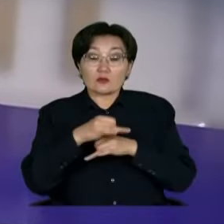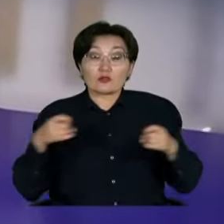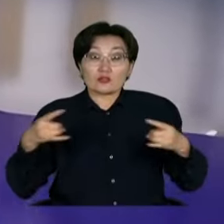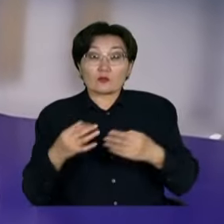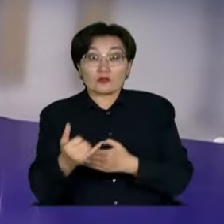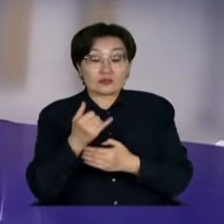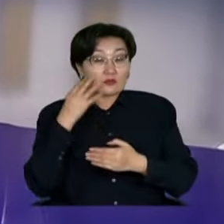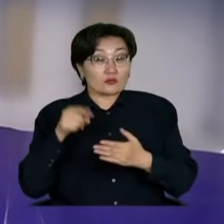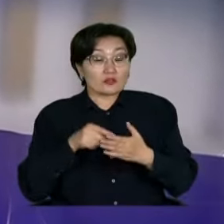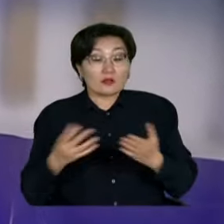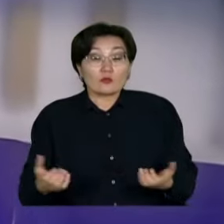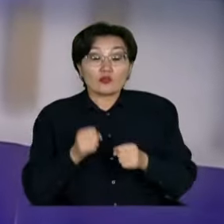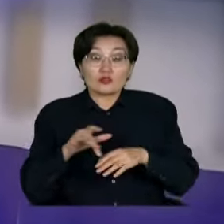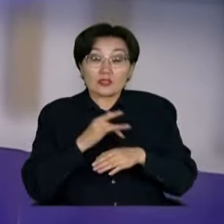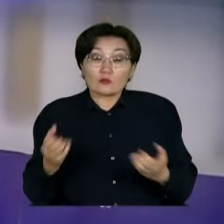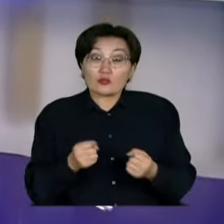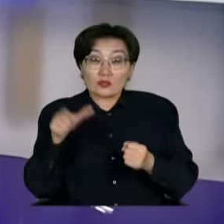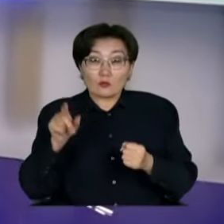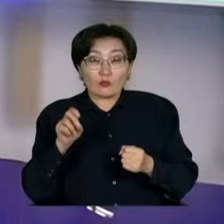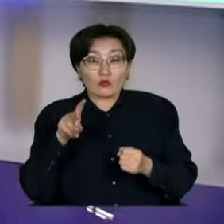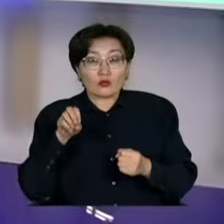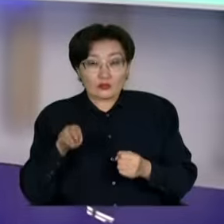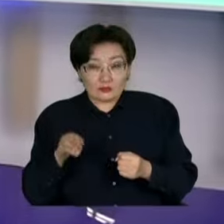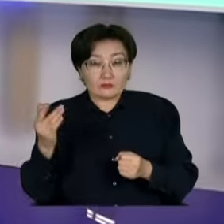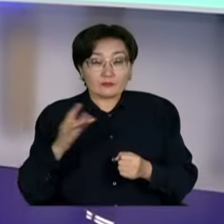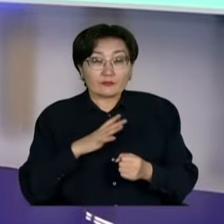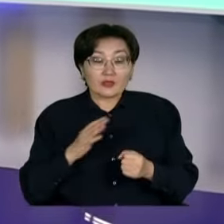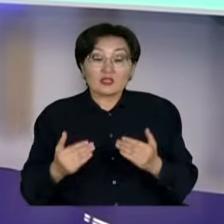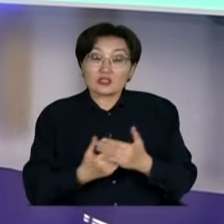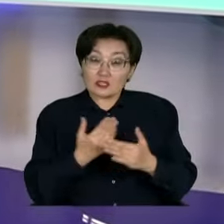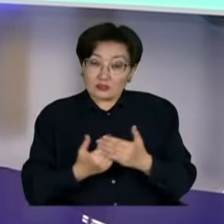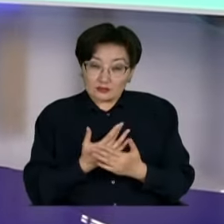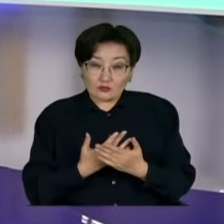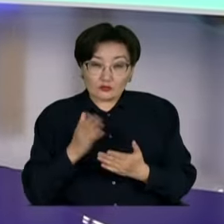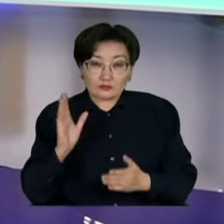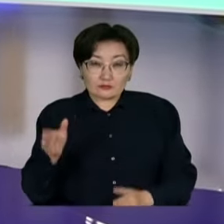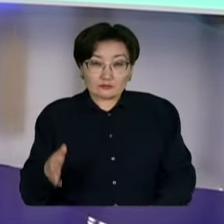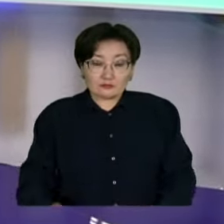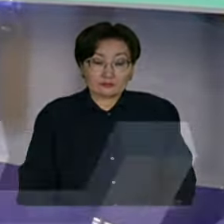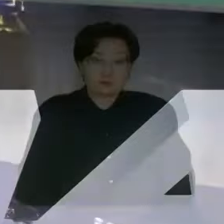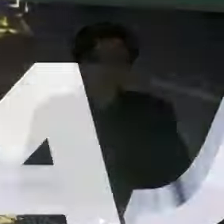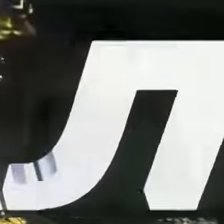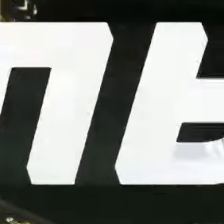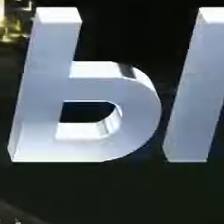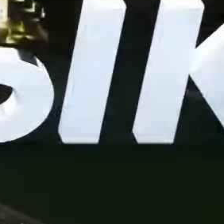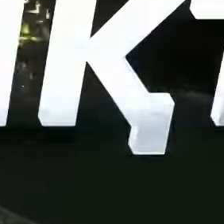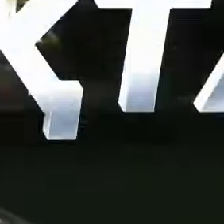қонағы Алматы қаласы құтқару қызметінің құтқарушысы Болат Ғабдулкәрім болды. Жаңалықтардың екінші жартысынан көретіндеріңіз.